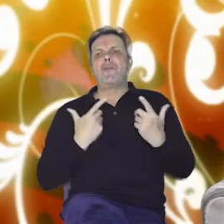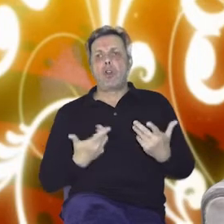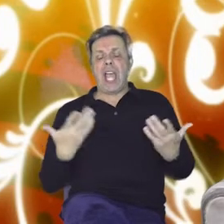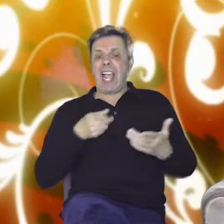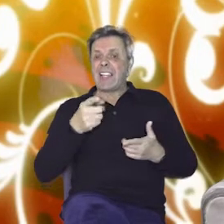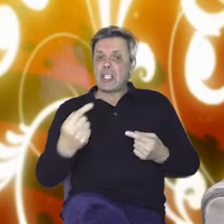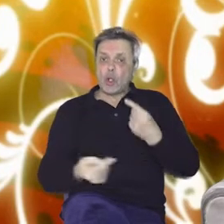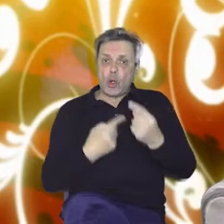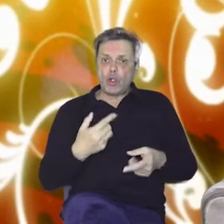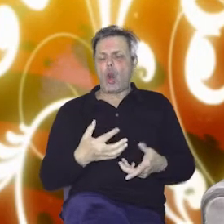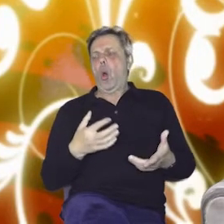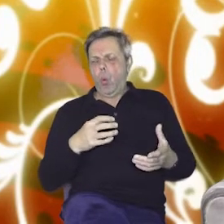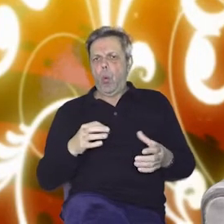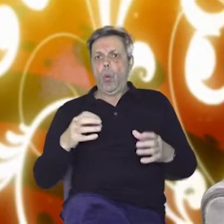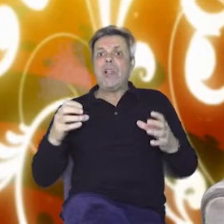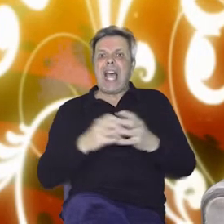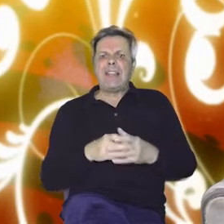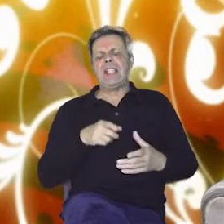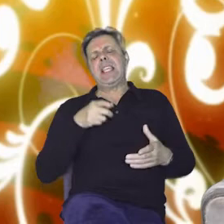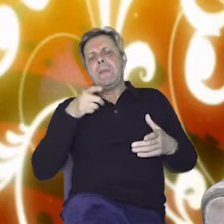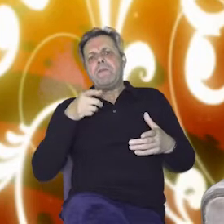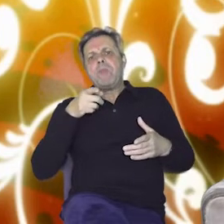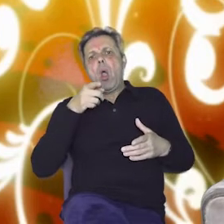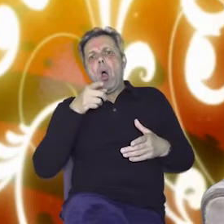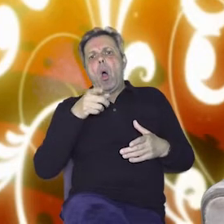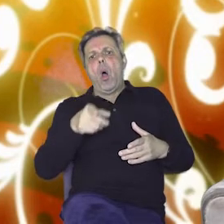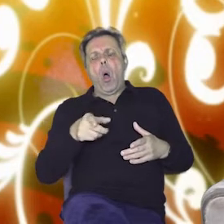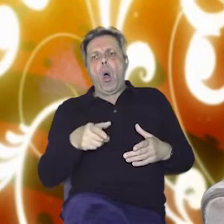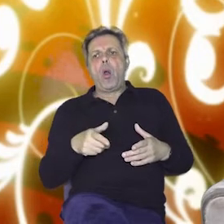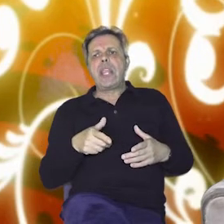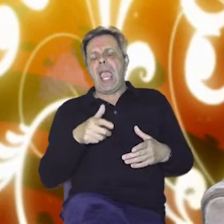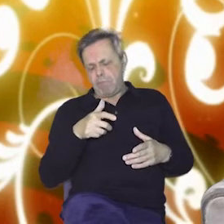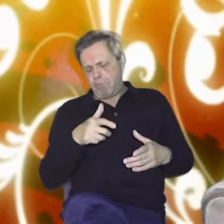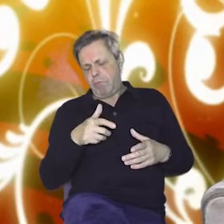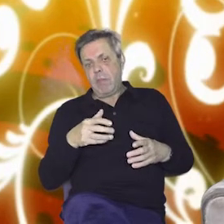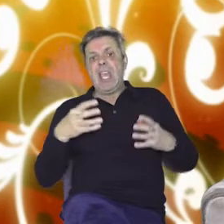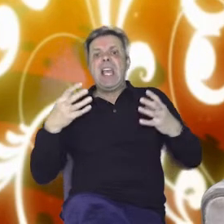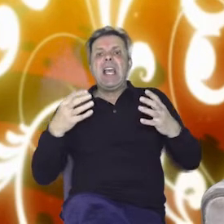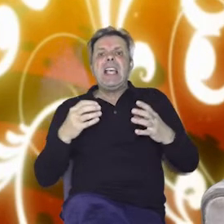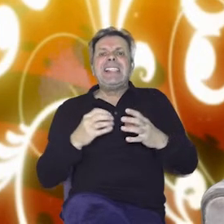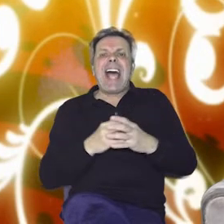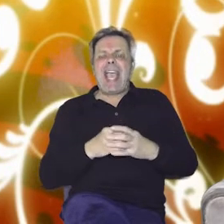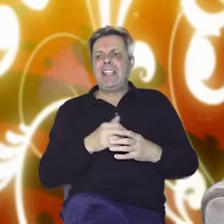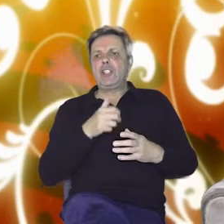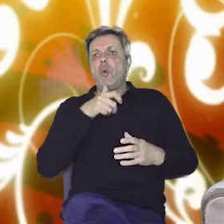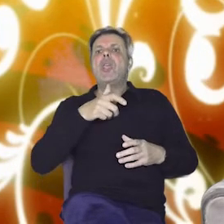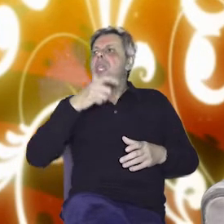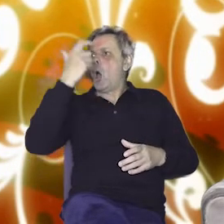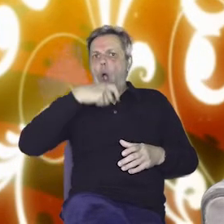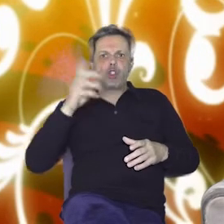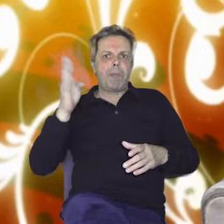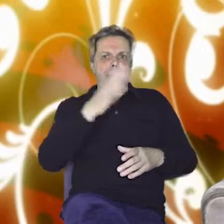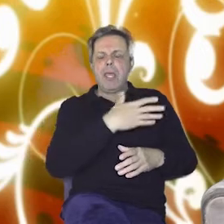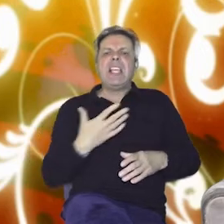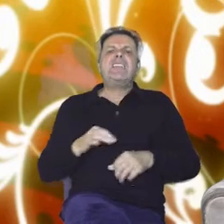dogodilo u terapijskoj zajednici, onda je on i terapijsku zajednicu i terapijsko osoblje sve poveo